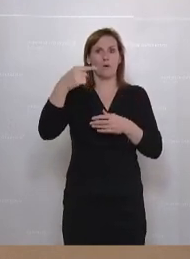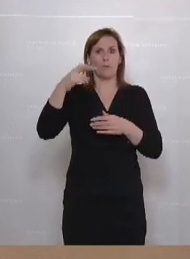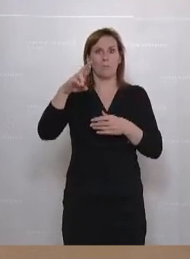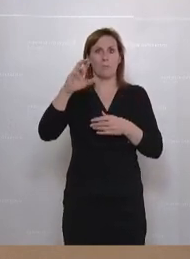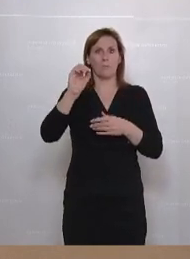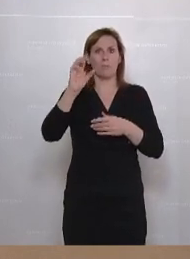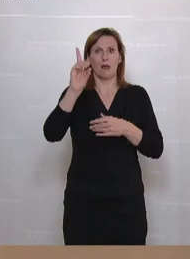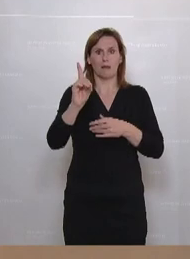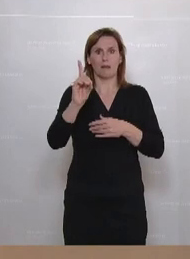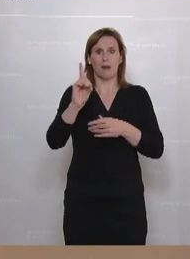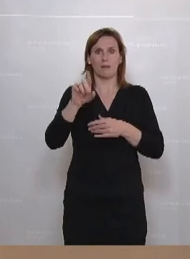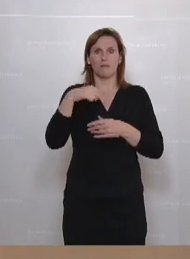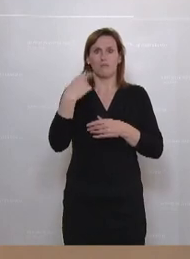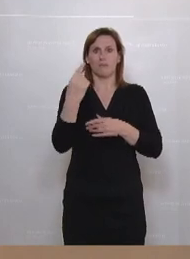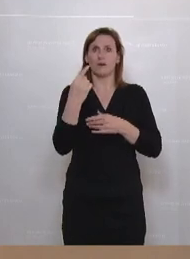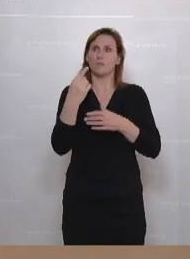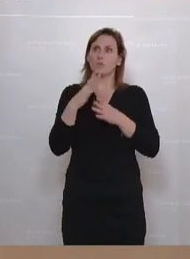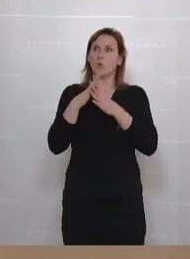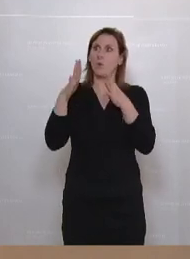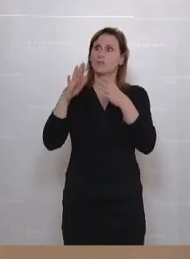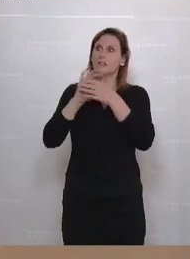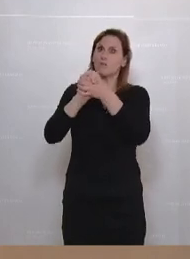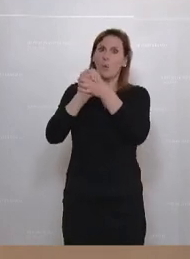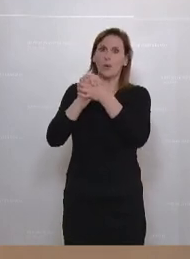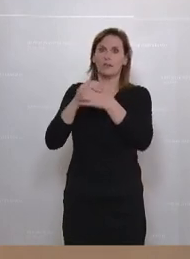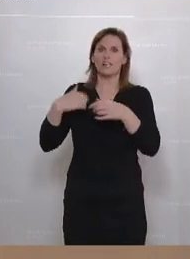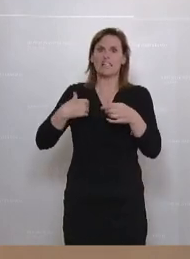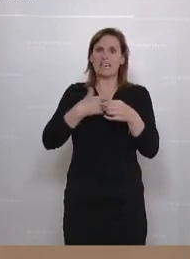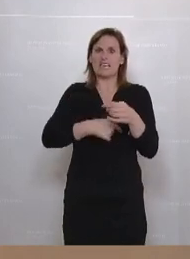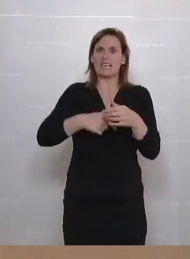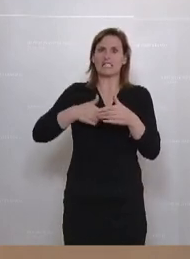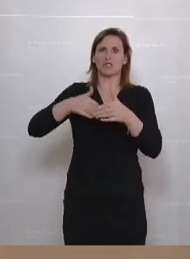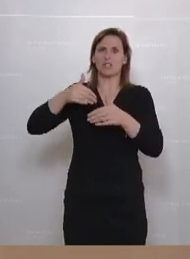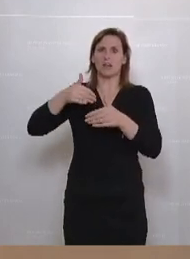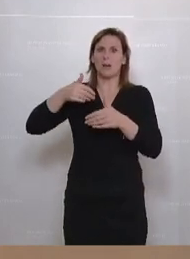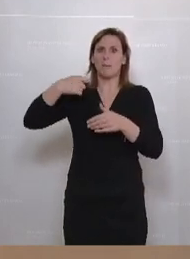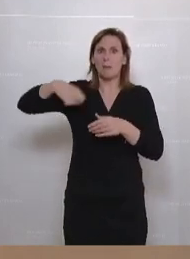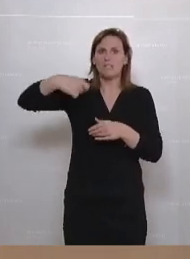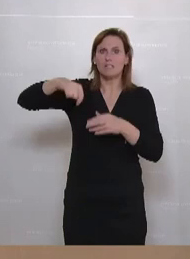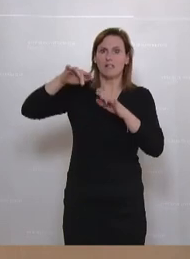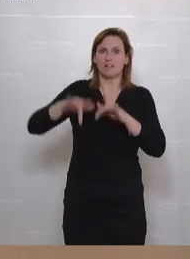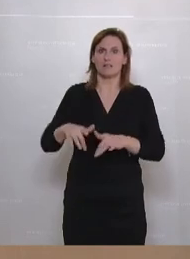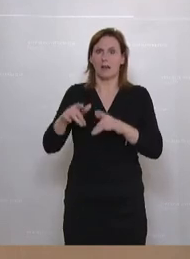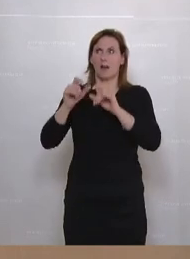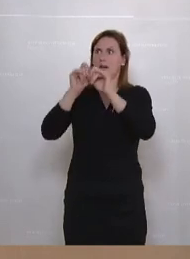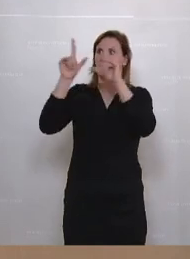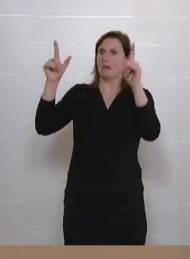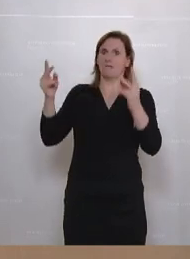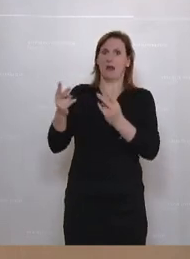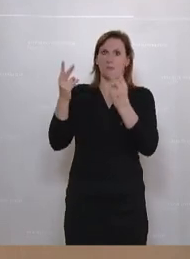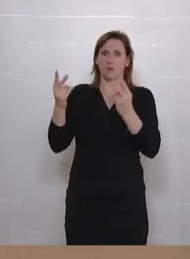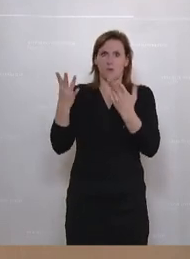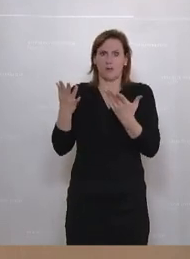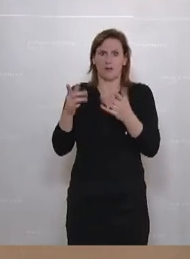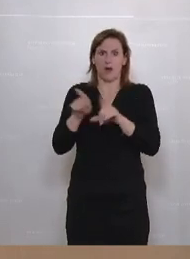Xi Jinping, also der chinesische Präsident, weil er uns hilft. Da muss Europa, glaube ich, sehr vorsichtig sein und sehr wachsam sein, weil es ist eine